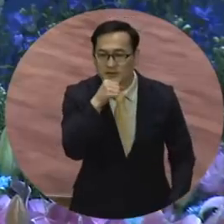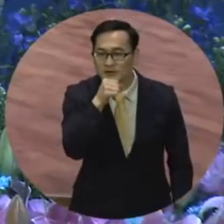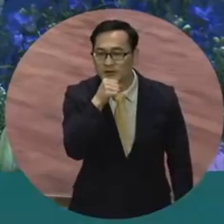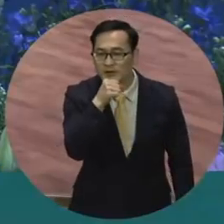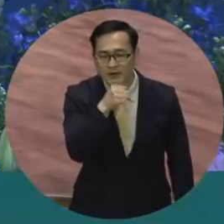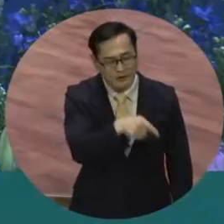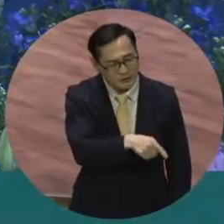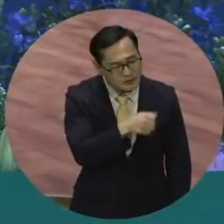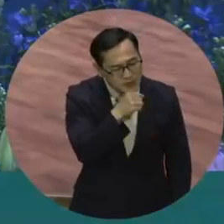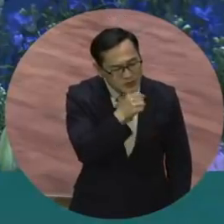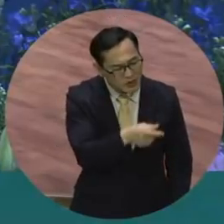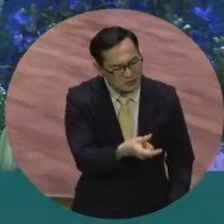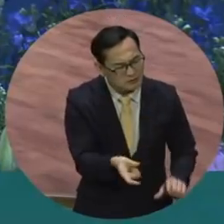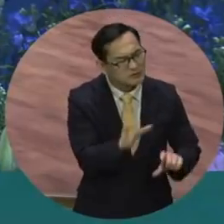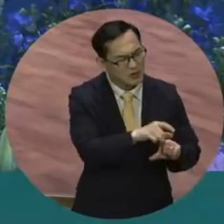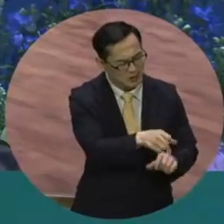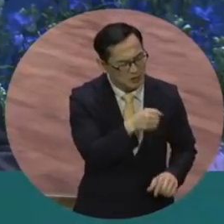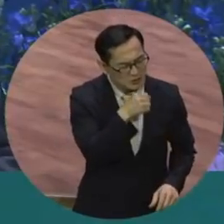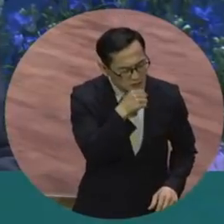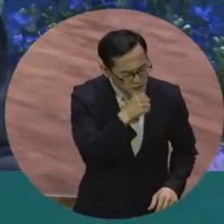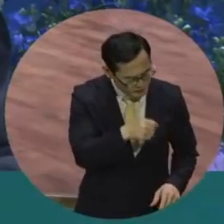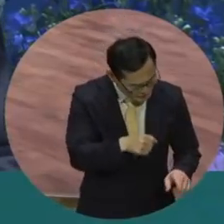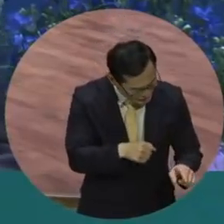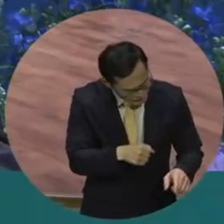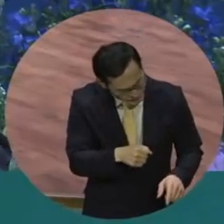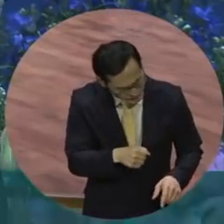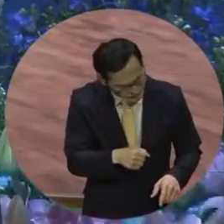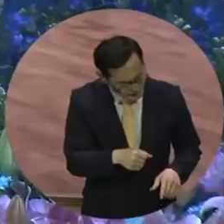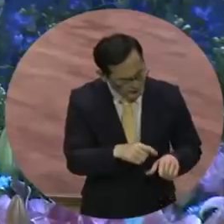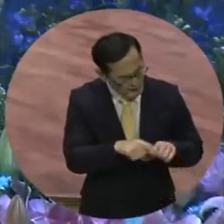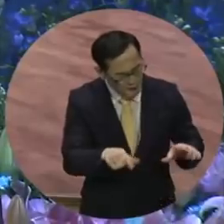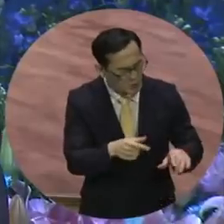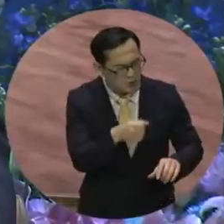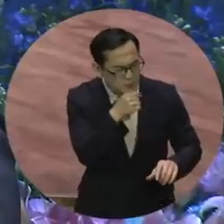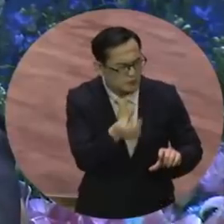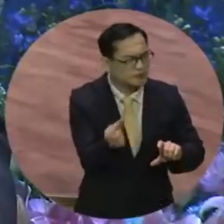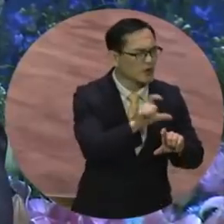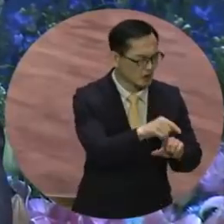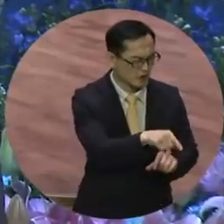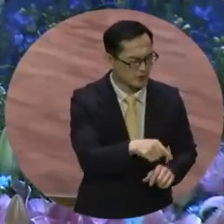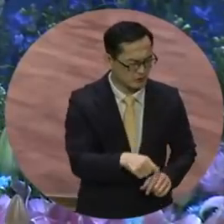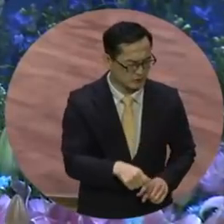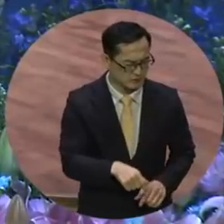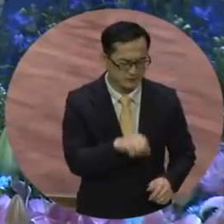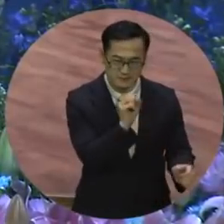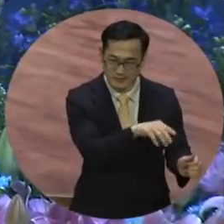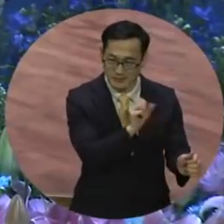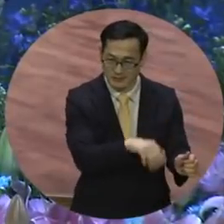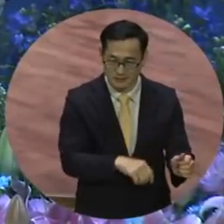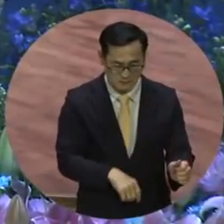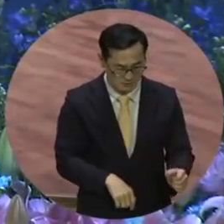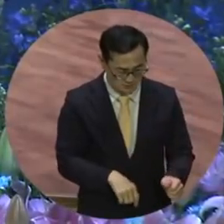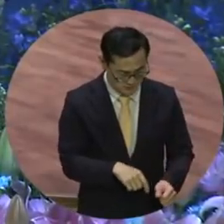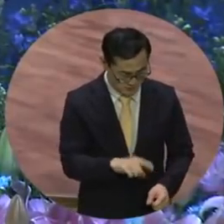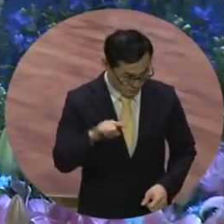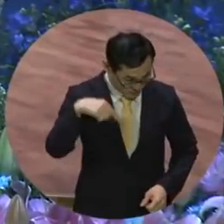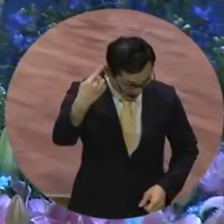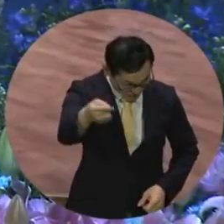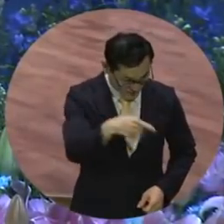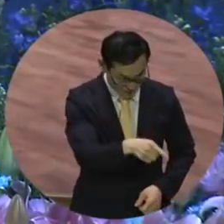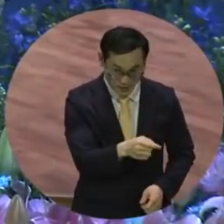성적을 올릴 것을 그렇게 주문을 하면서 이렇게 말했습니다. 다음